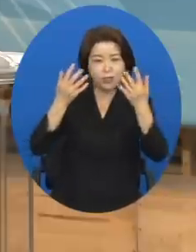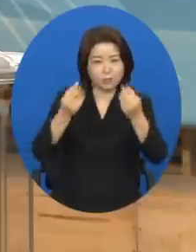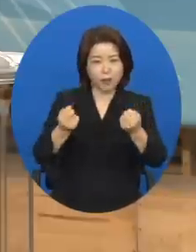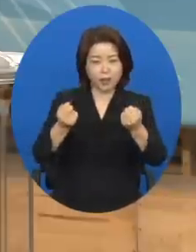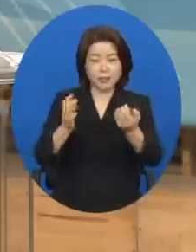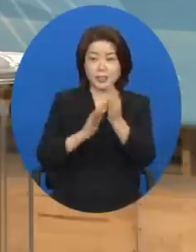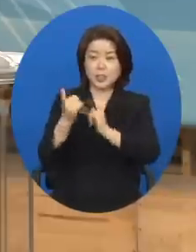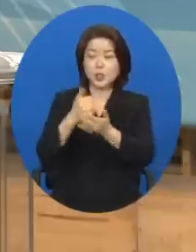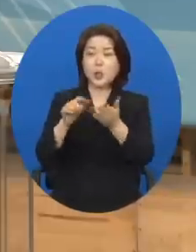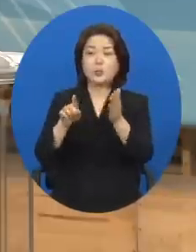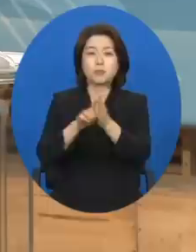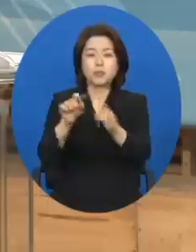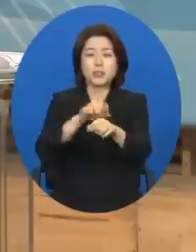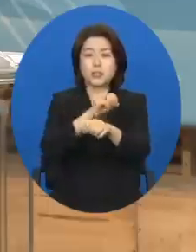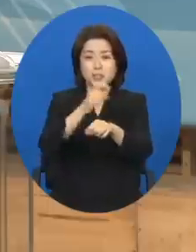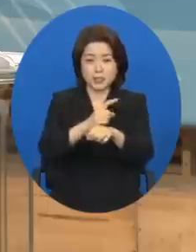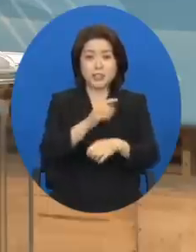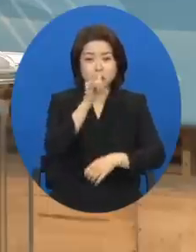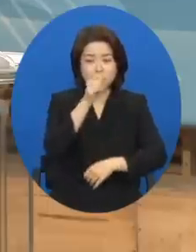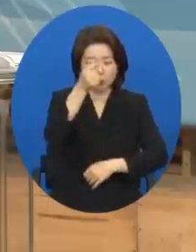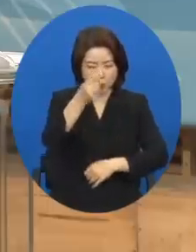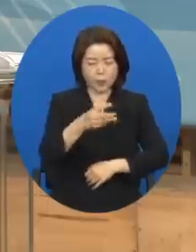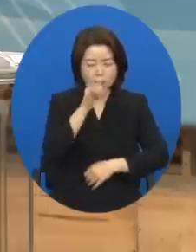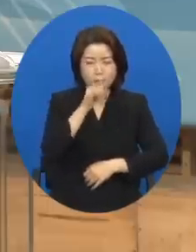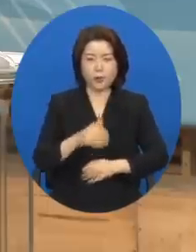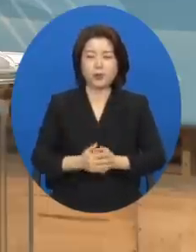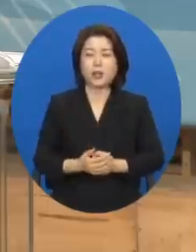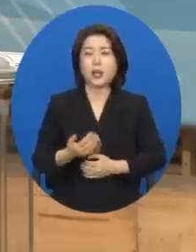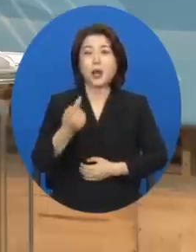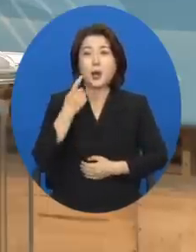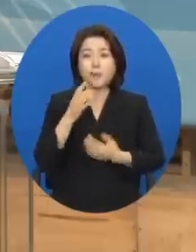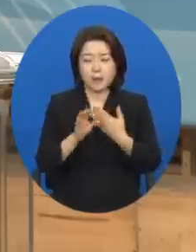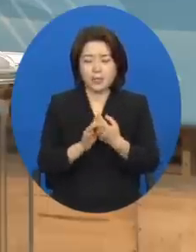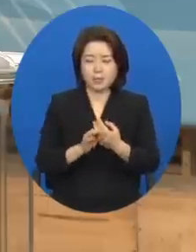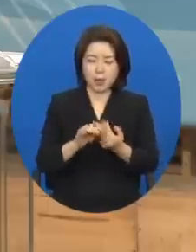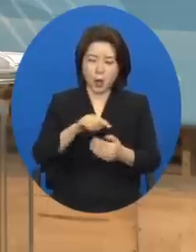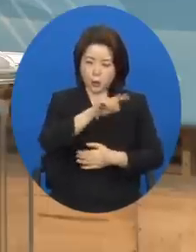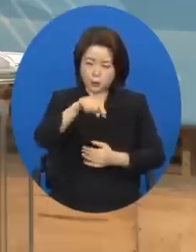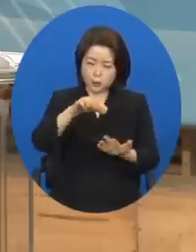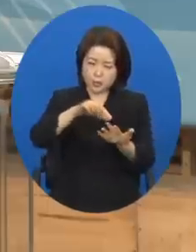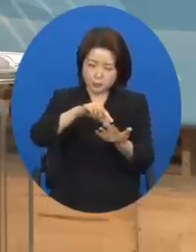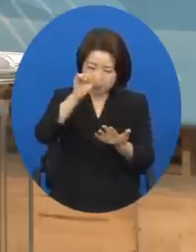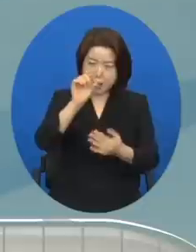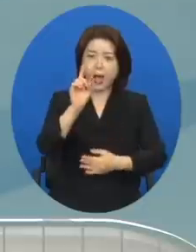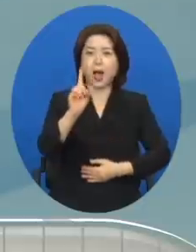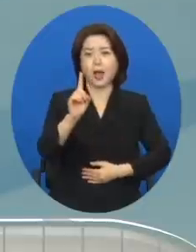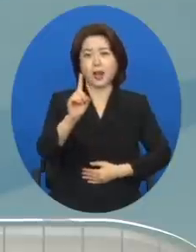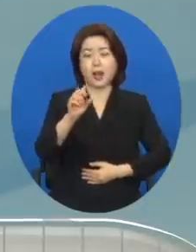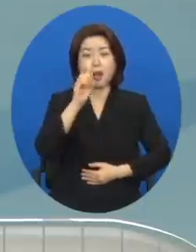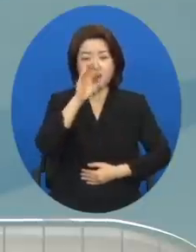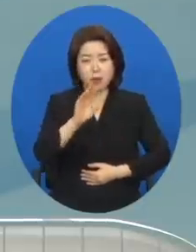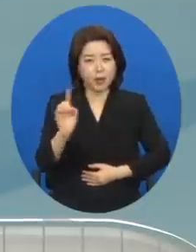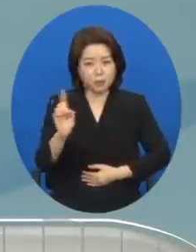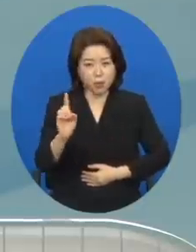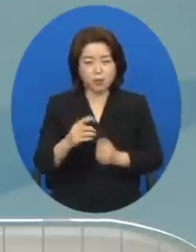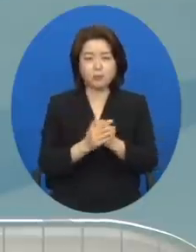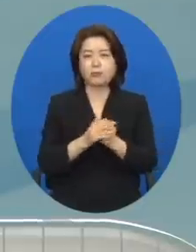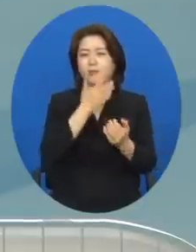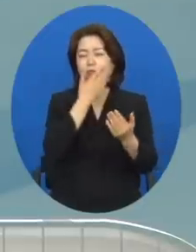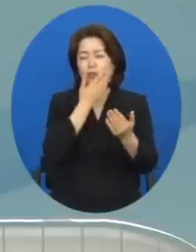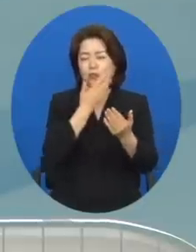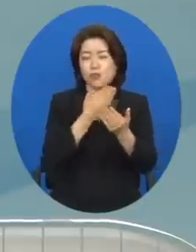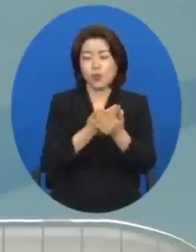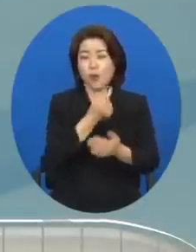예수 믿은 사람의 특징을 말할 수 있겠지만 만약에 하나만 말하라고 한다면 결정적인